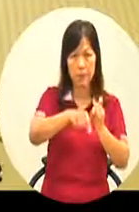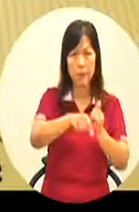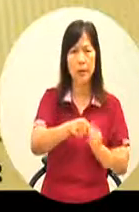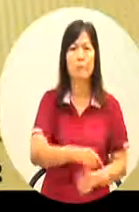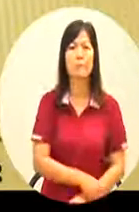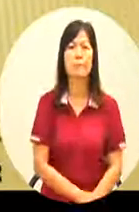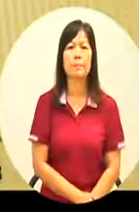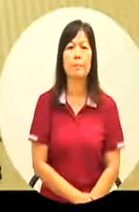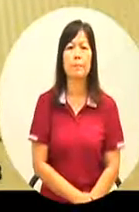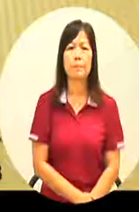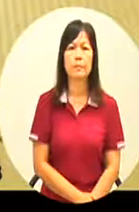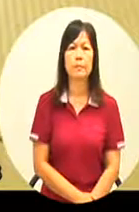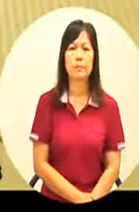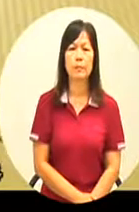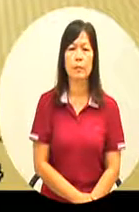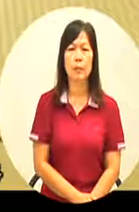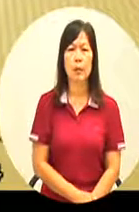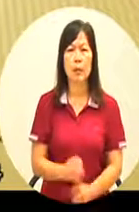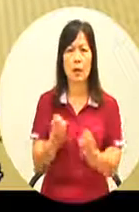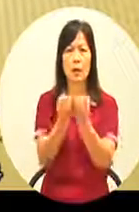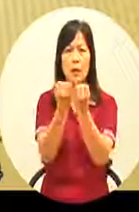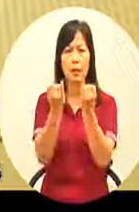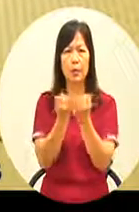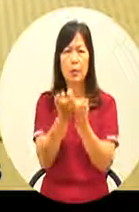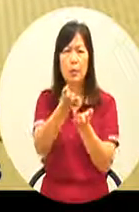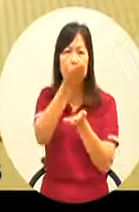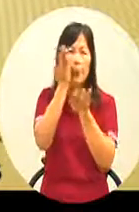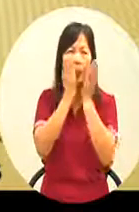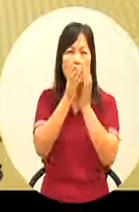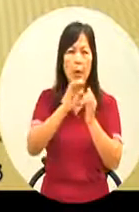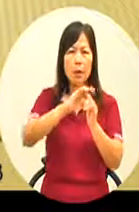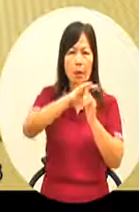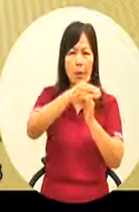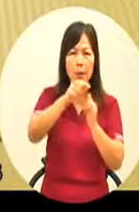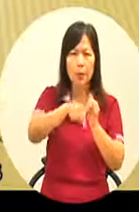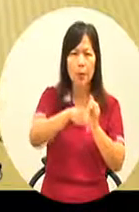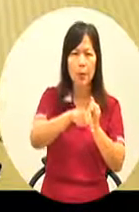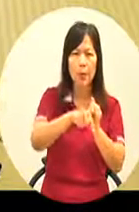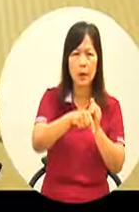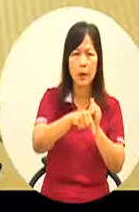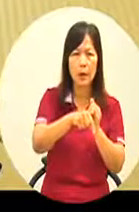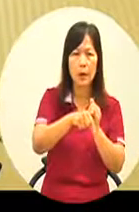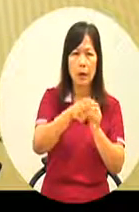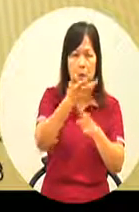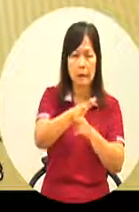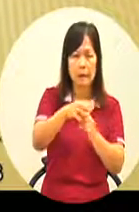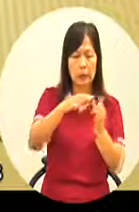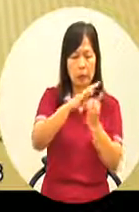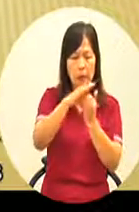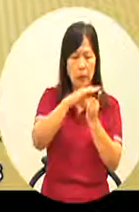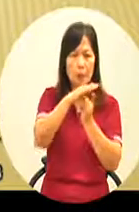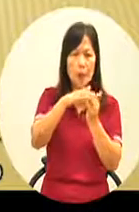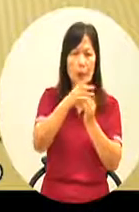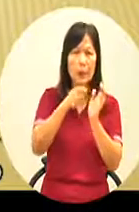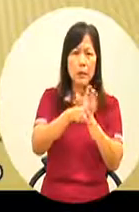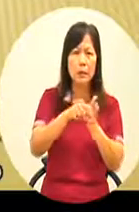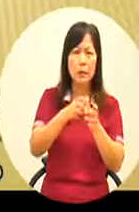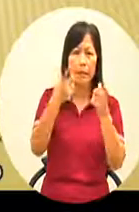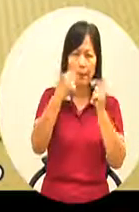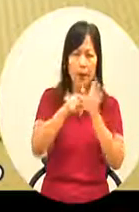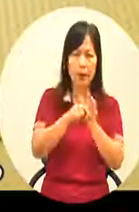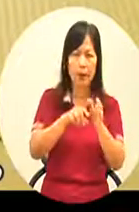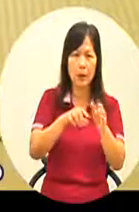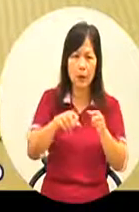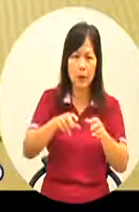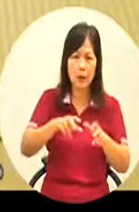哈，这女化妆入殓室哈，你看，较早哈，以前家是有动线，就